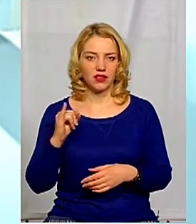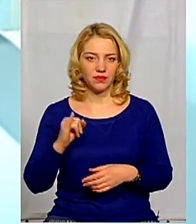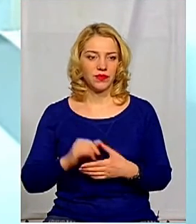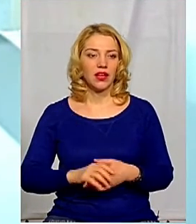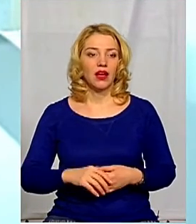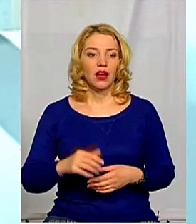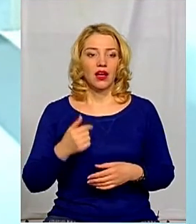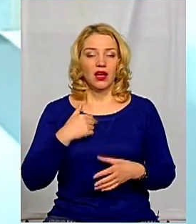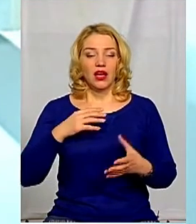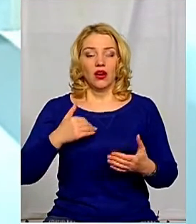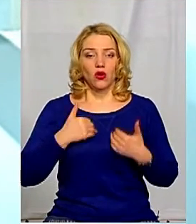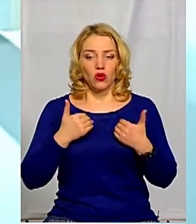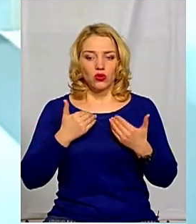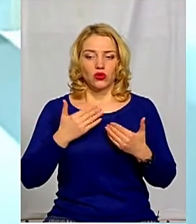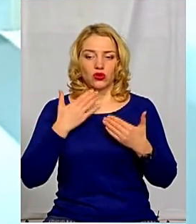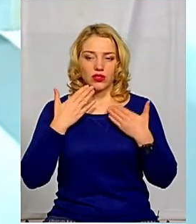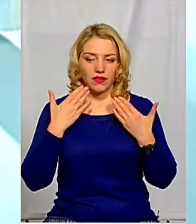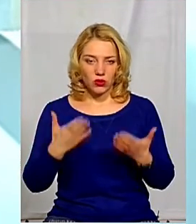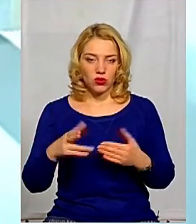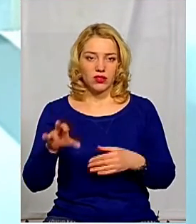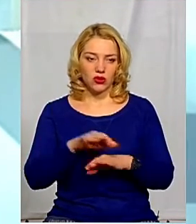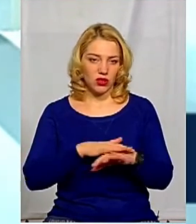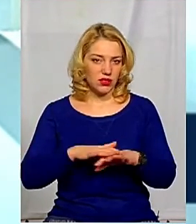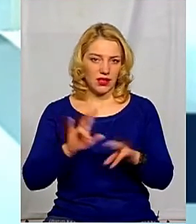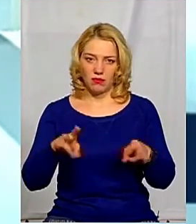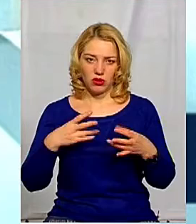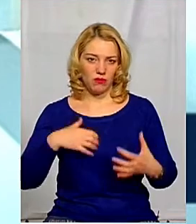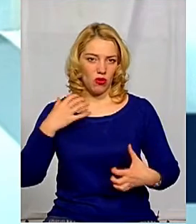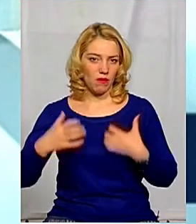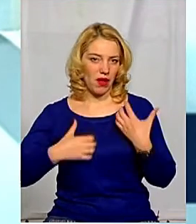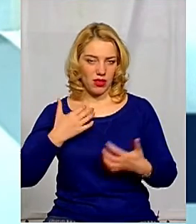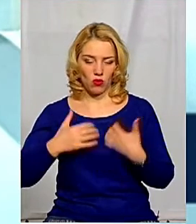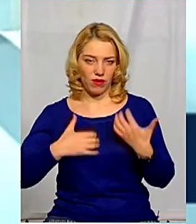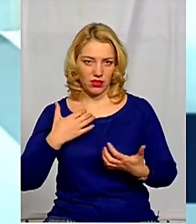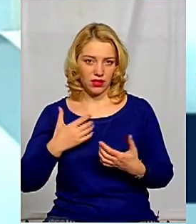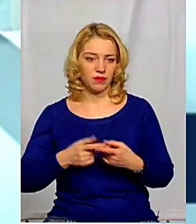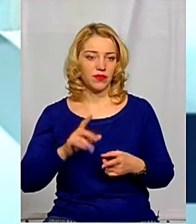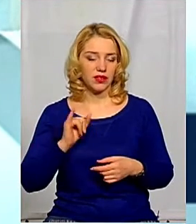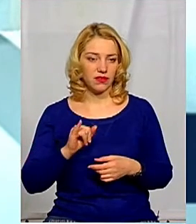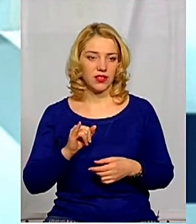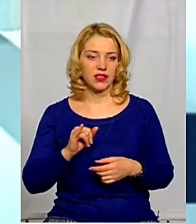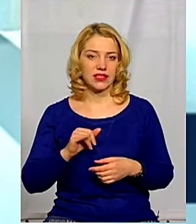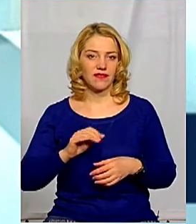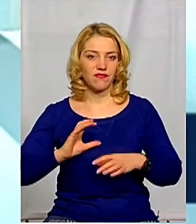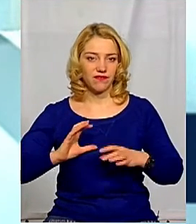населення і сказати, що не варто панікувати. В світі,